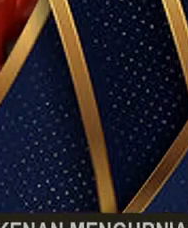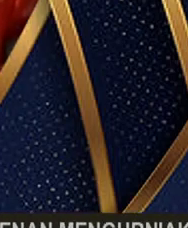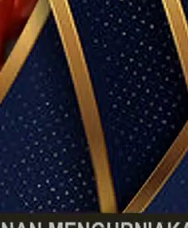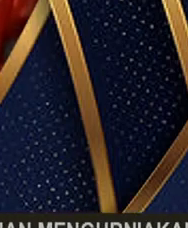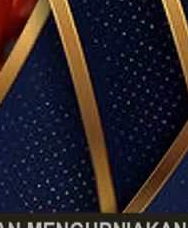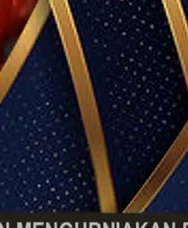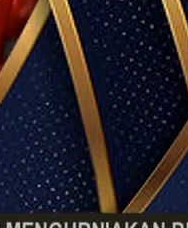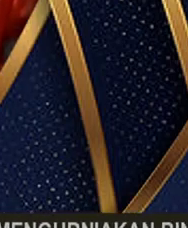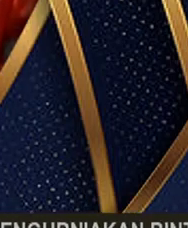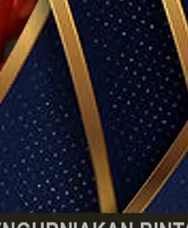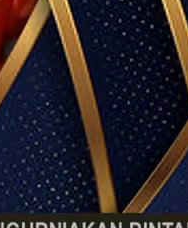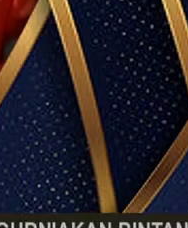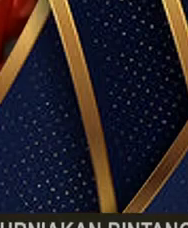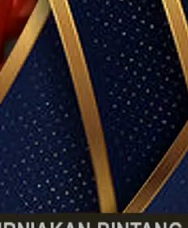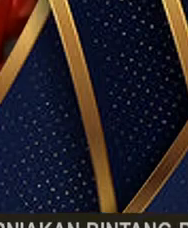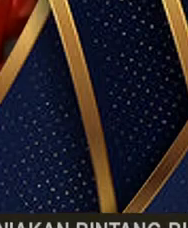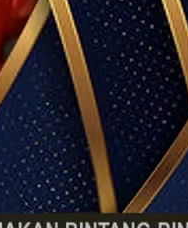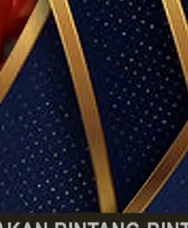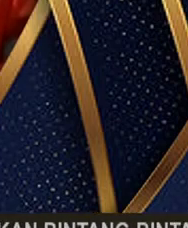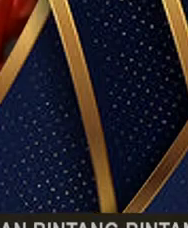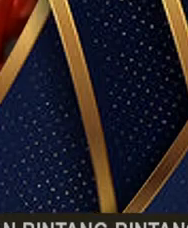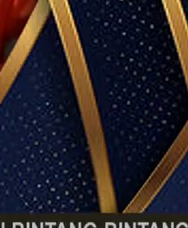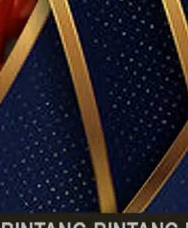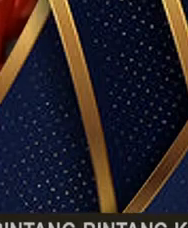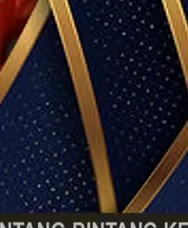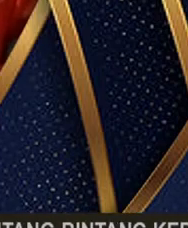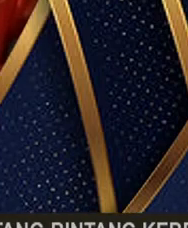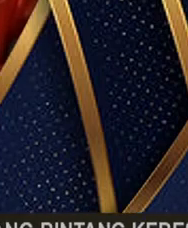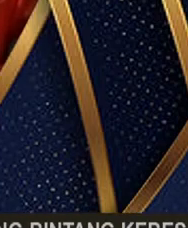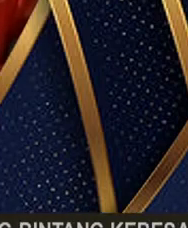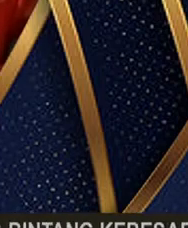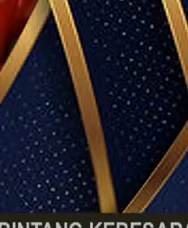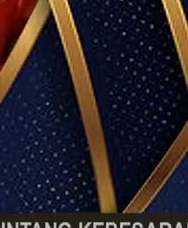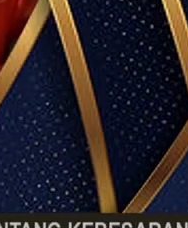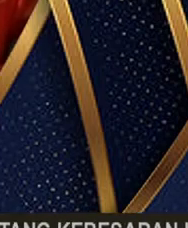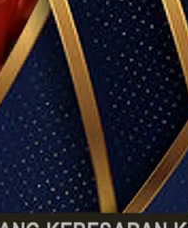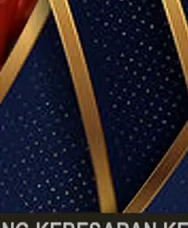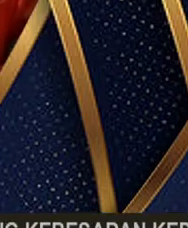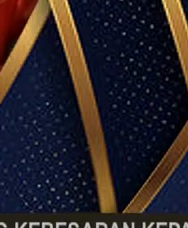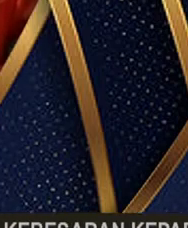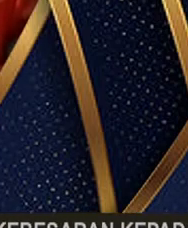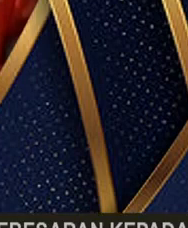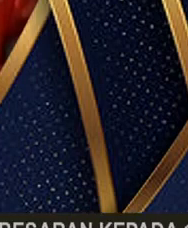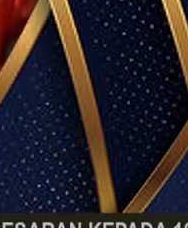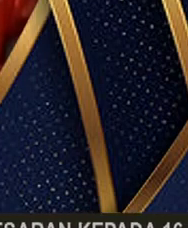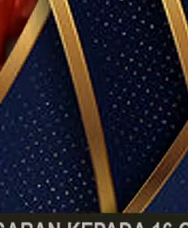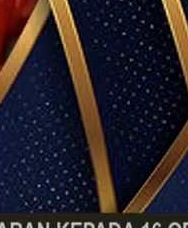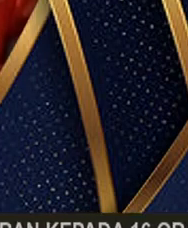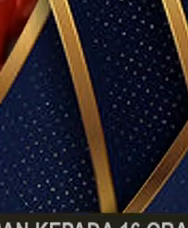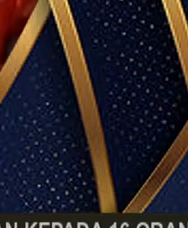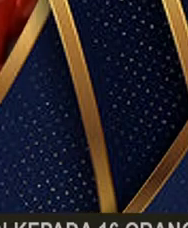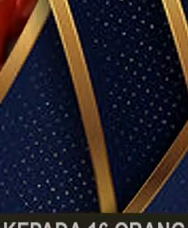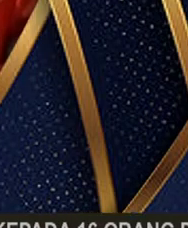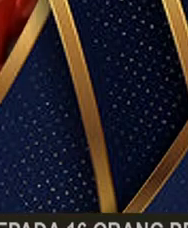pengurusan dan warga kerja ESET darat Serikat minyak bonasel sendirian berhad narapak sembah ucapan